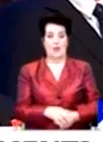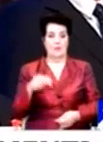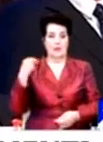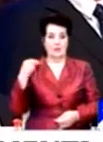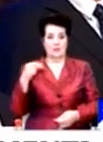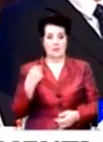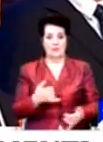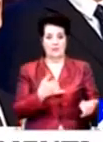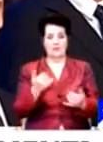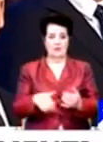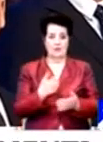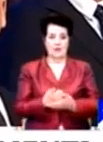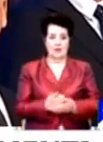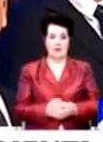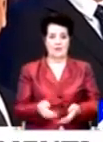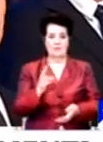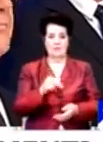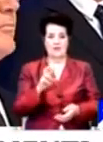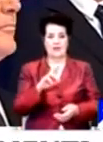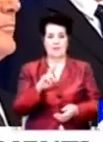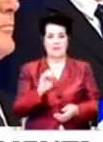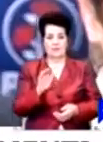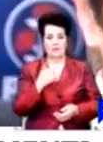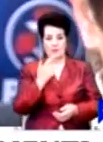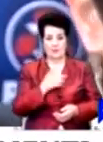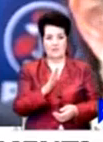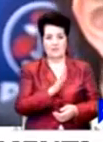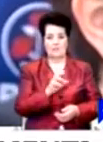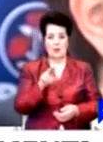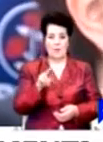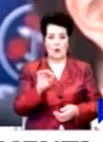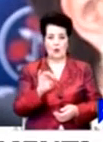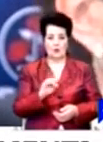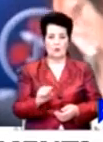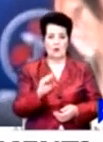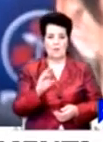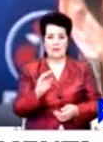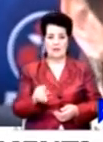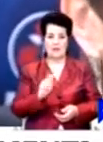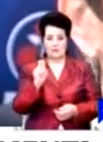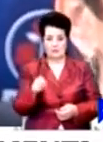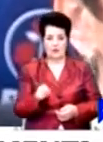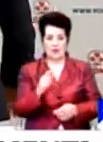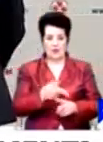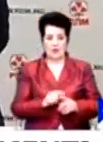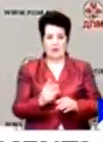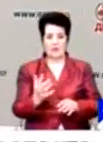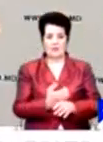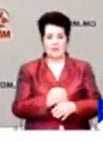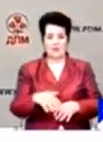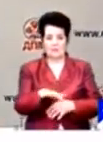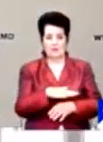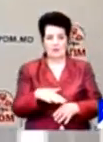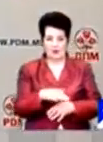Președintele de onoare al Partidului Democrat, Dumitru Diacov, spune că Vladimir Plahotniuc și-ar putea depune mandatul de deputat pe care l-a câștigat pe